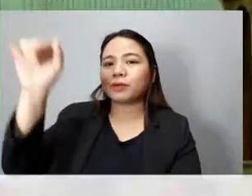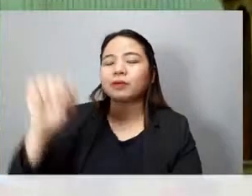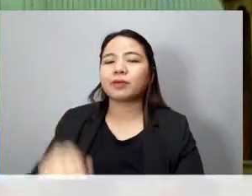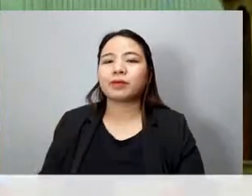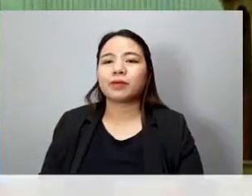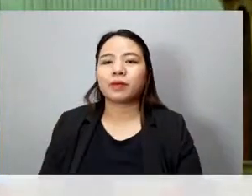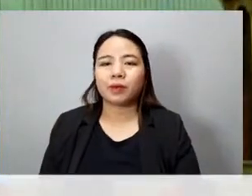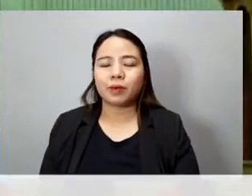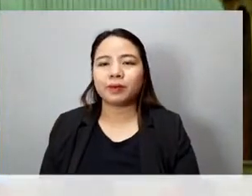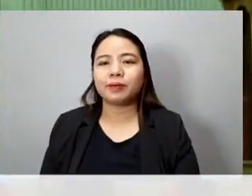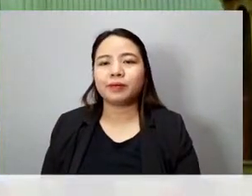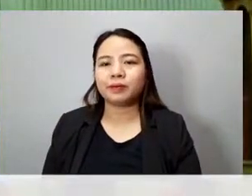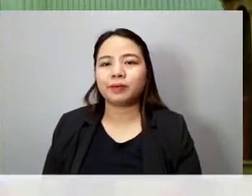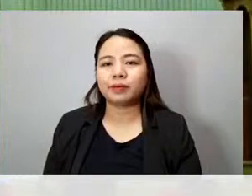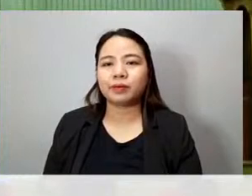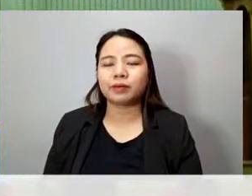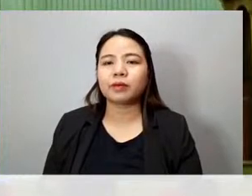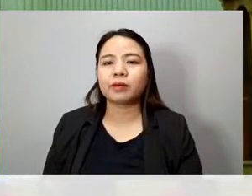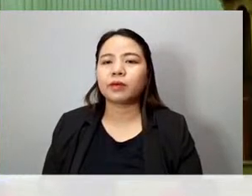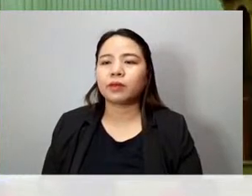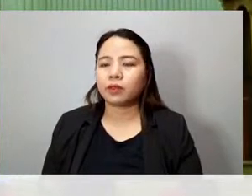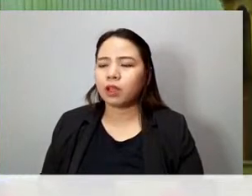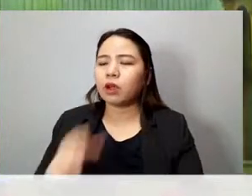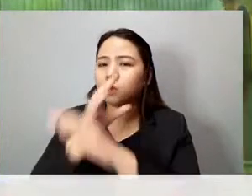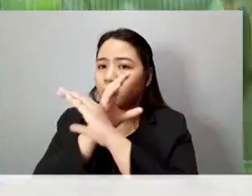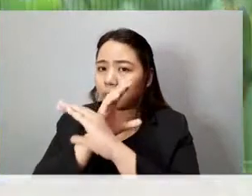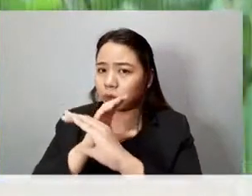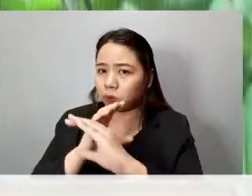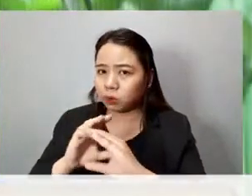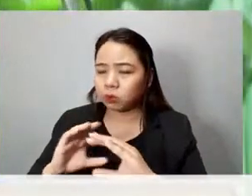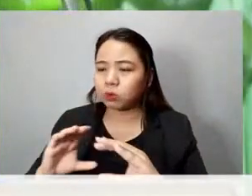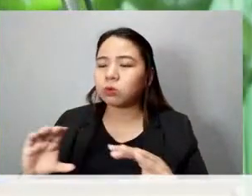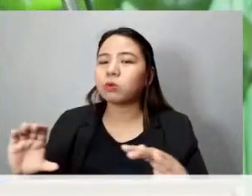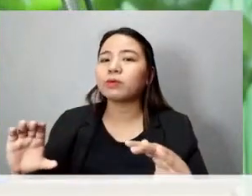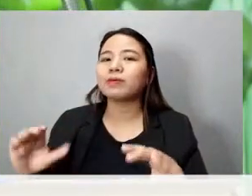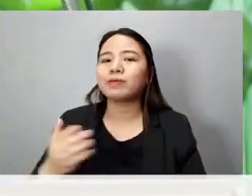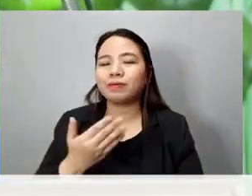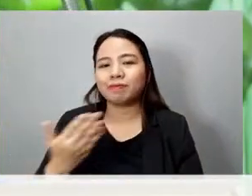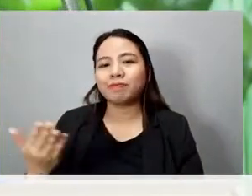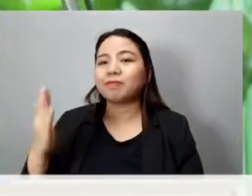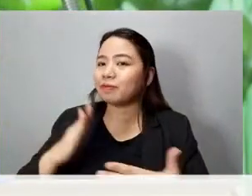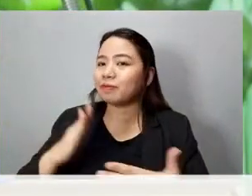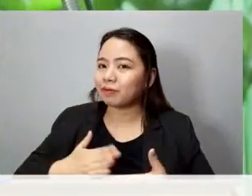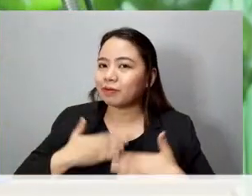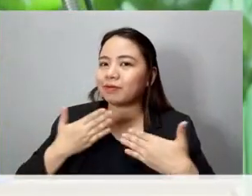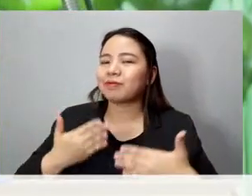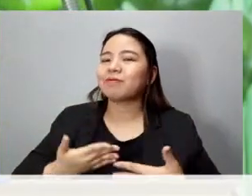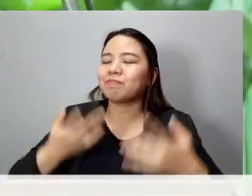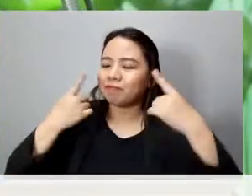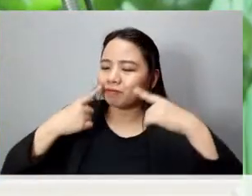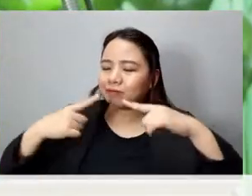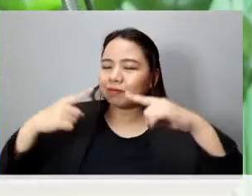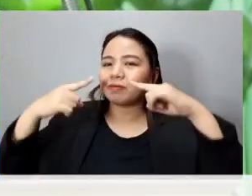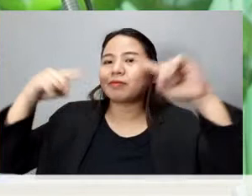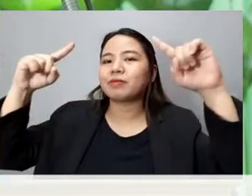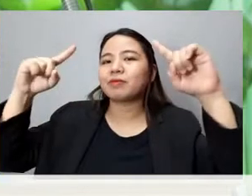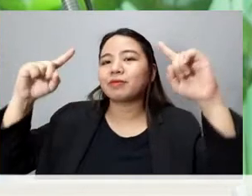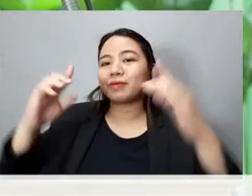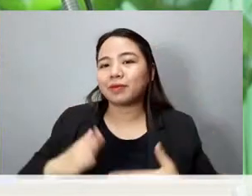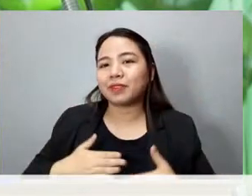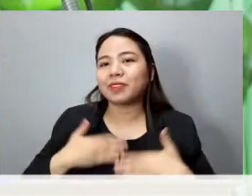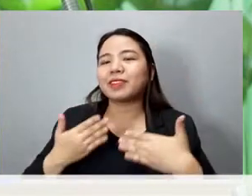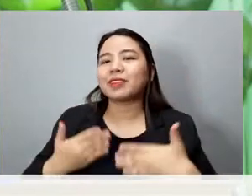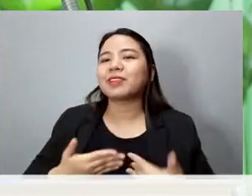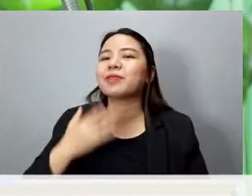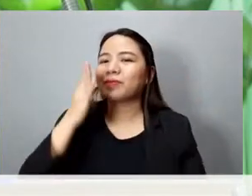kailanman. Nang tumahimik na, sila ay natuwa, naghari ang galak, at sinapit nila